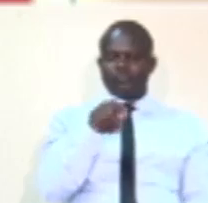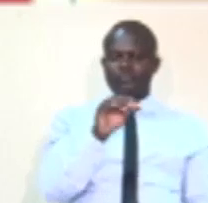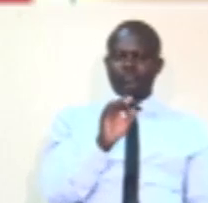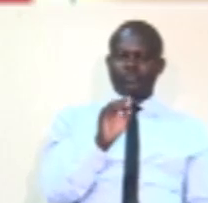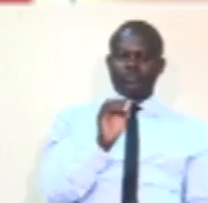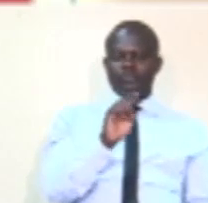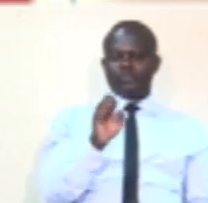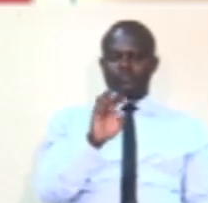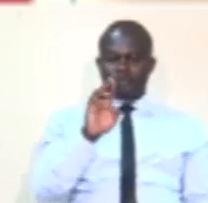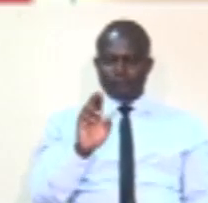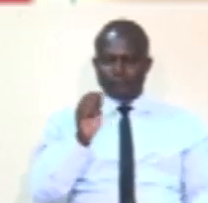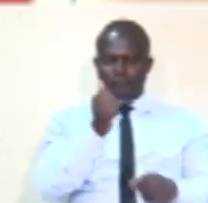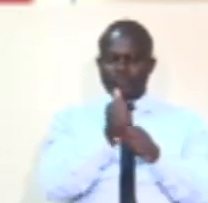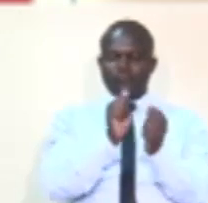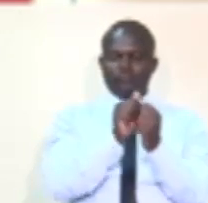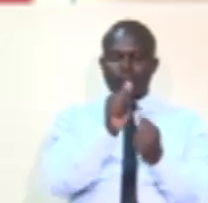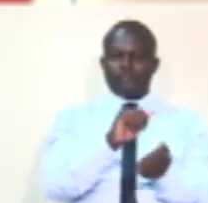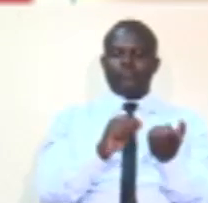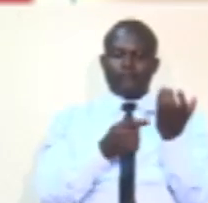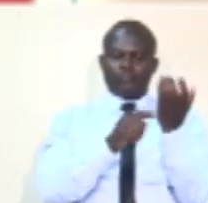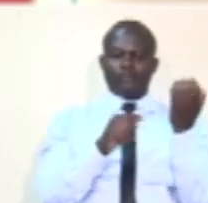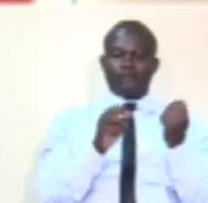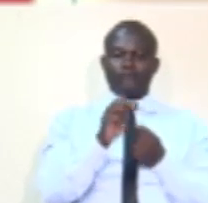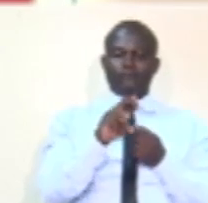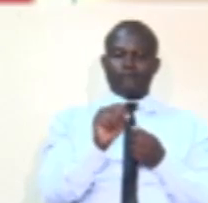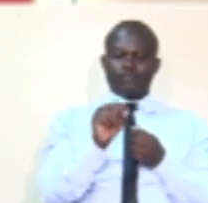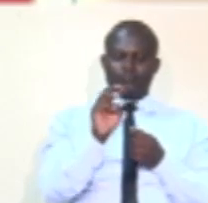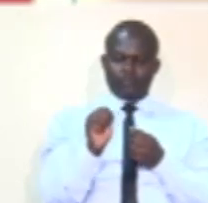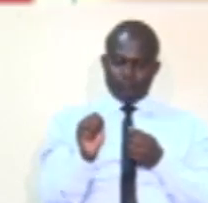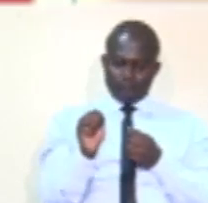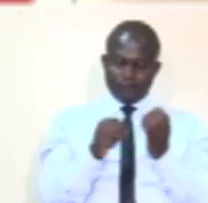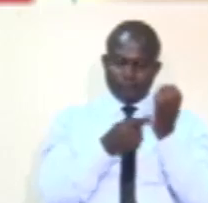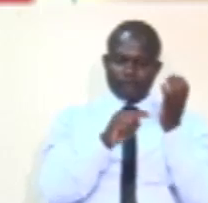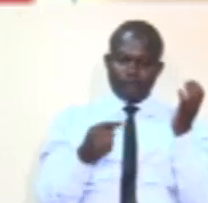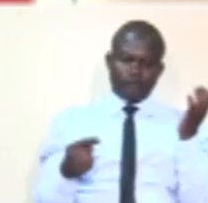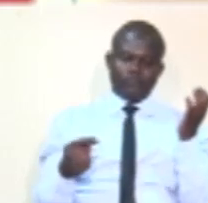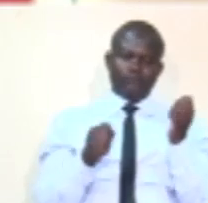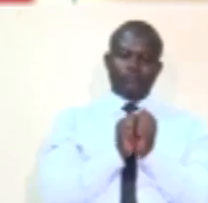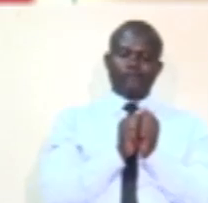ku buryo rukoranwa ririya koranabuhanga rya mRNA technology.